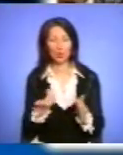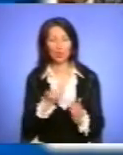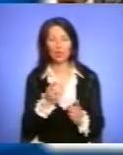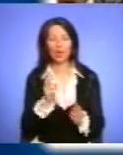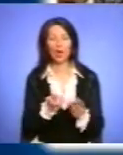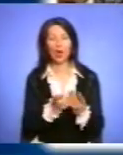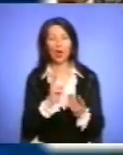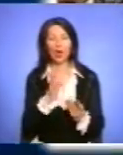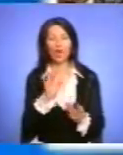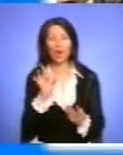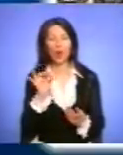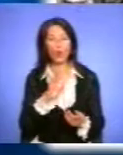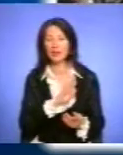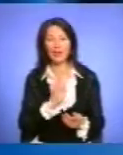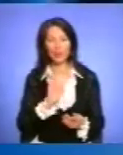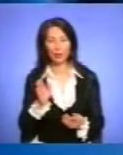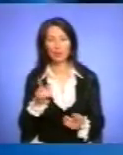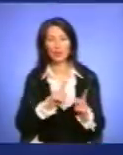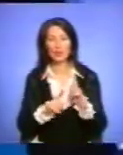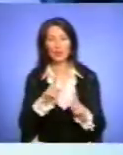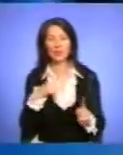відбулось засідання сесії обласної ради.